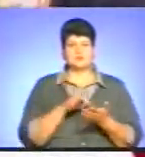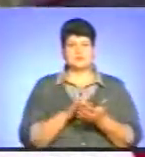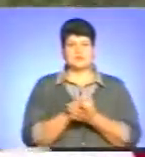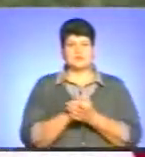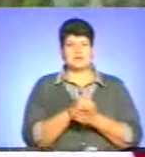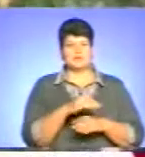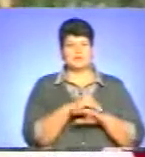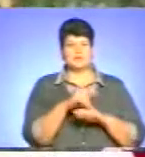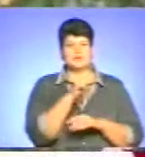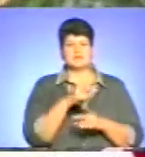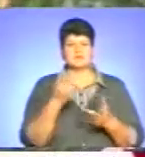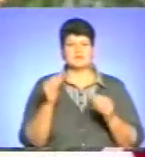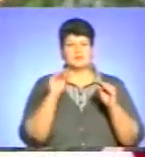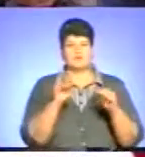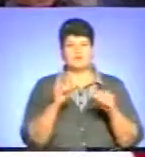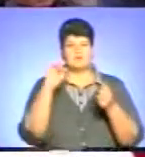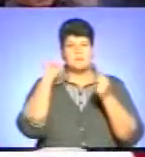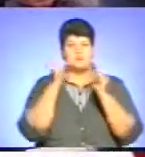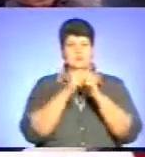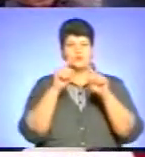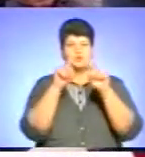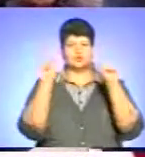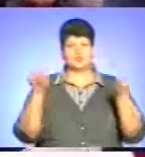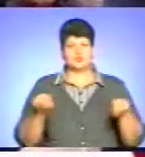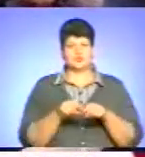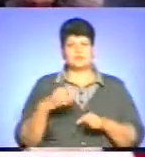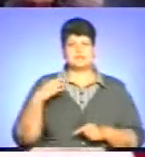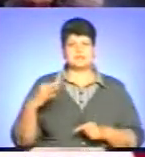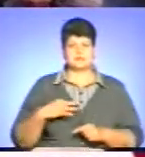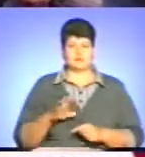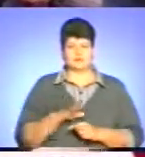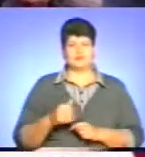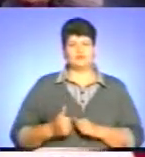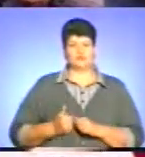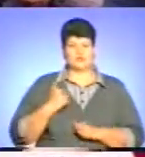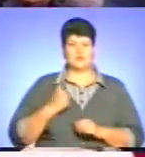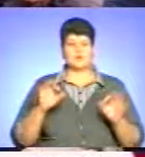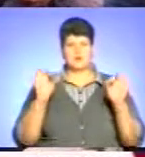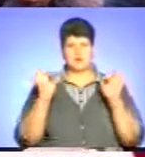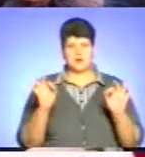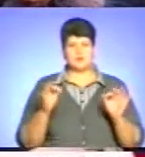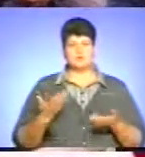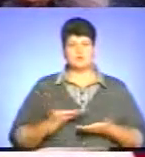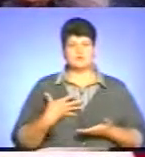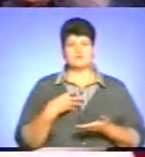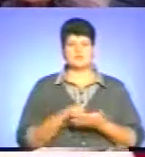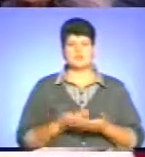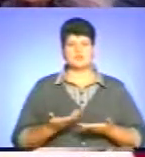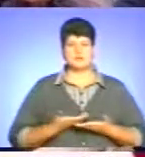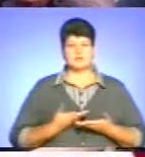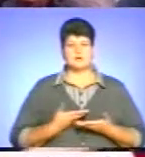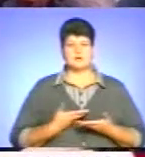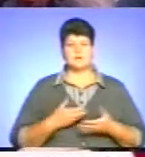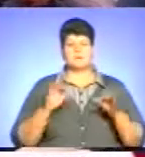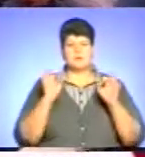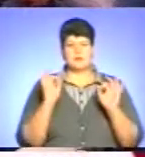встановили меморіальний знак. Син був достойний і правильний, і прожив він своє життя достойно і